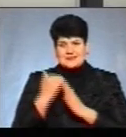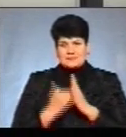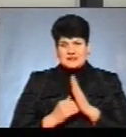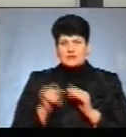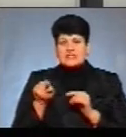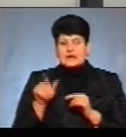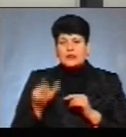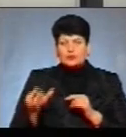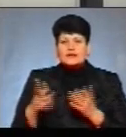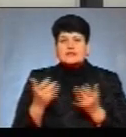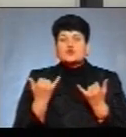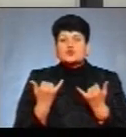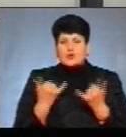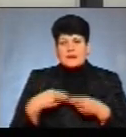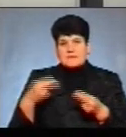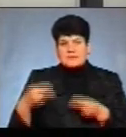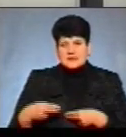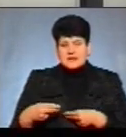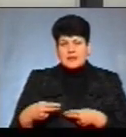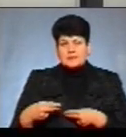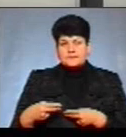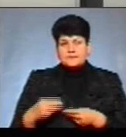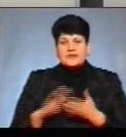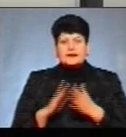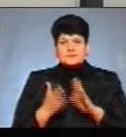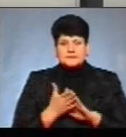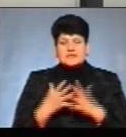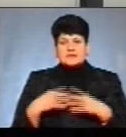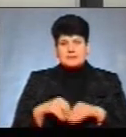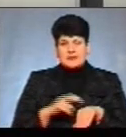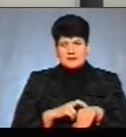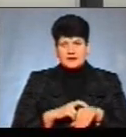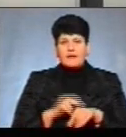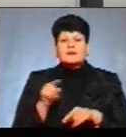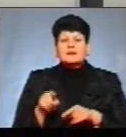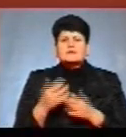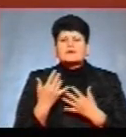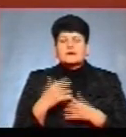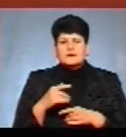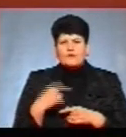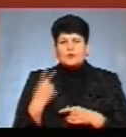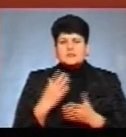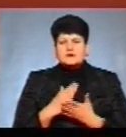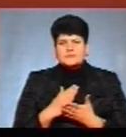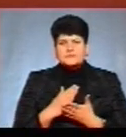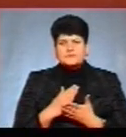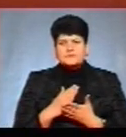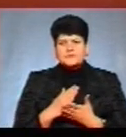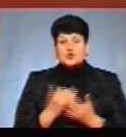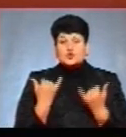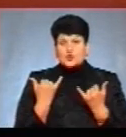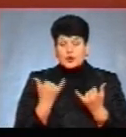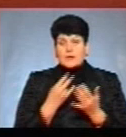список. Це тільки ті люди, які сьогодні підписали декларацію сімейним лікарем. А таких скільки в нас в області?